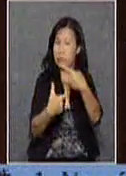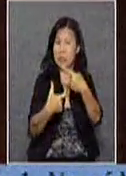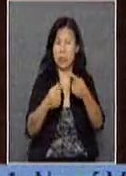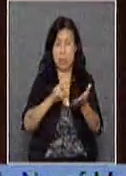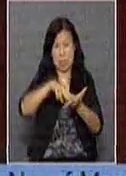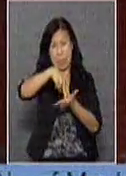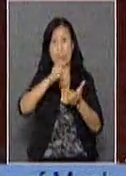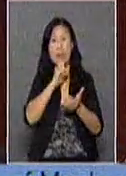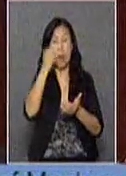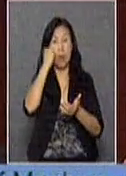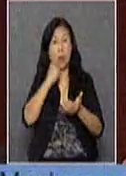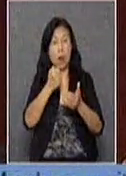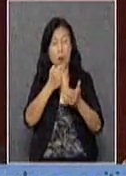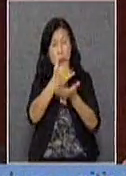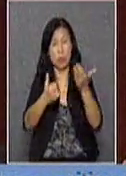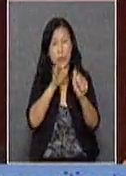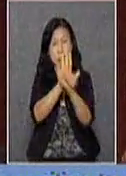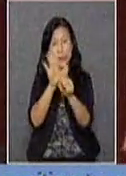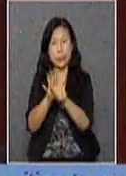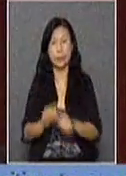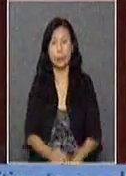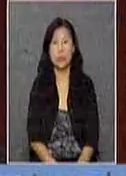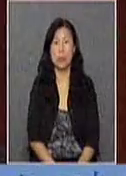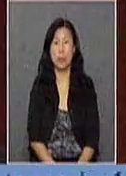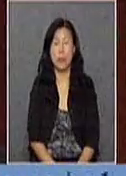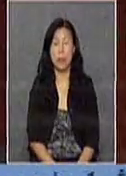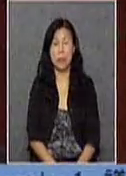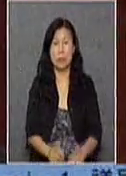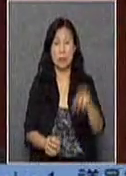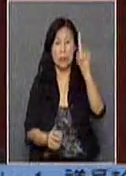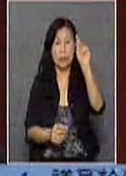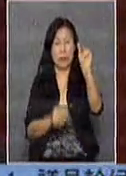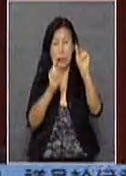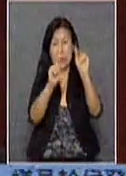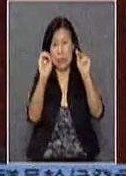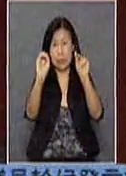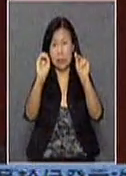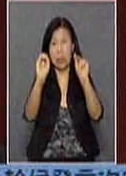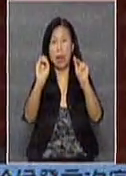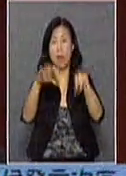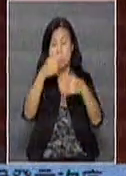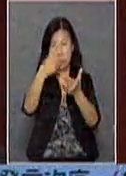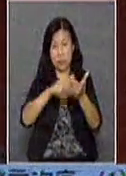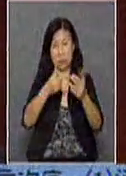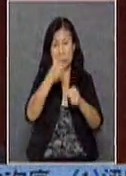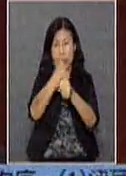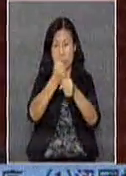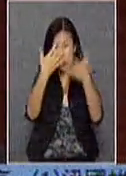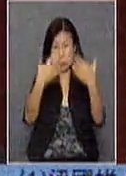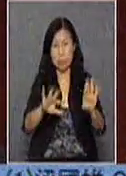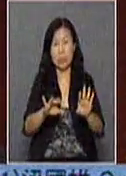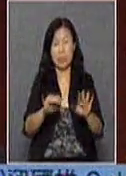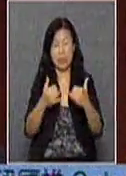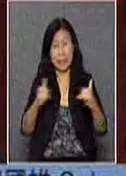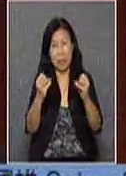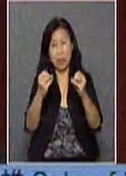啊嘛。 對唔住，黃國興議員，因為對於710項修正咧，我哋已經處理咗噶啦，所以按照我議事規則咧，